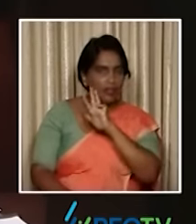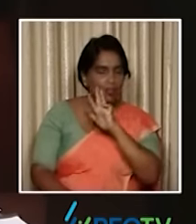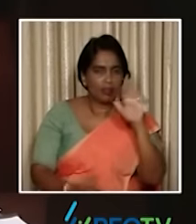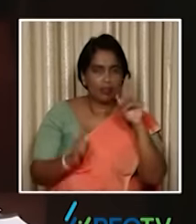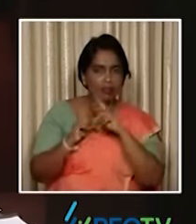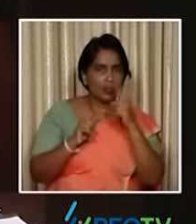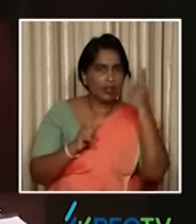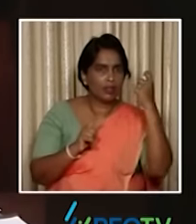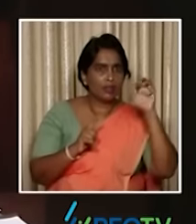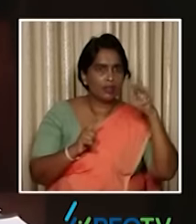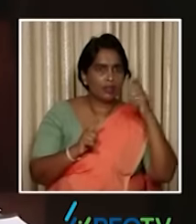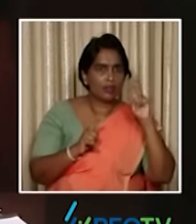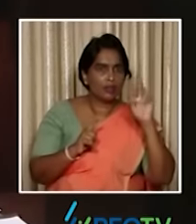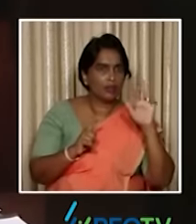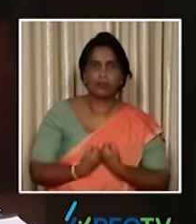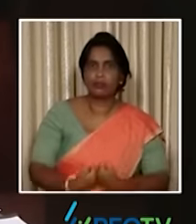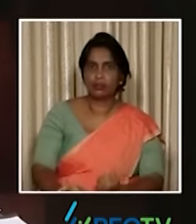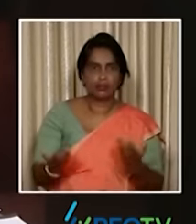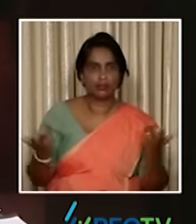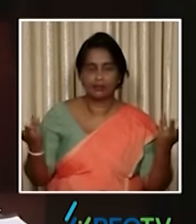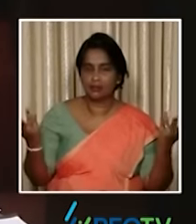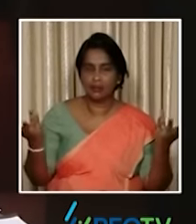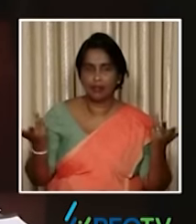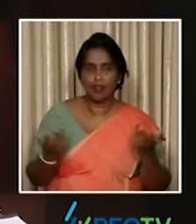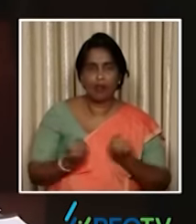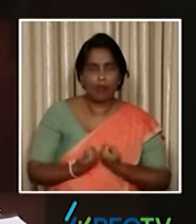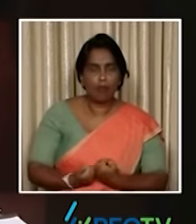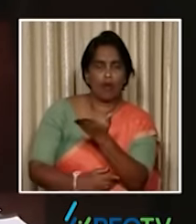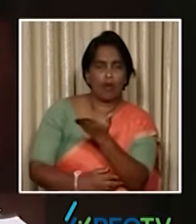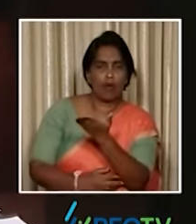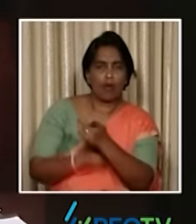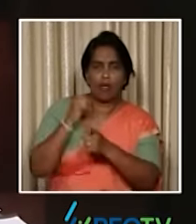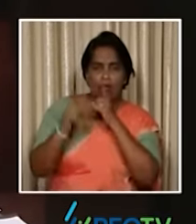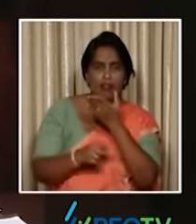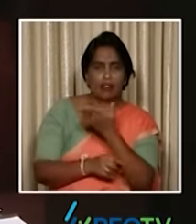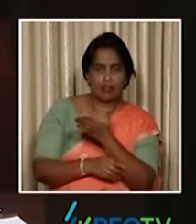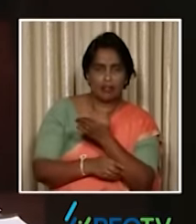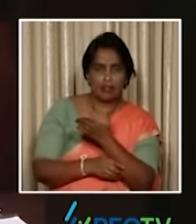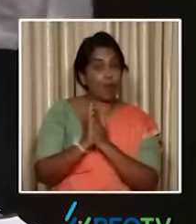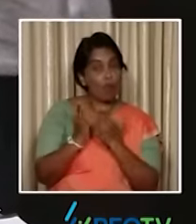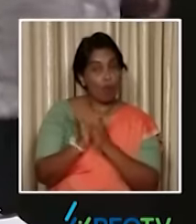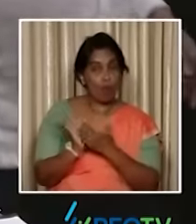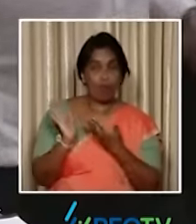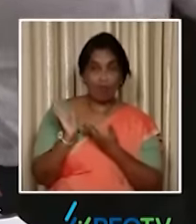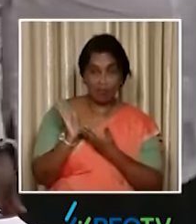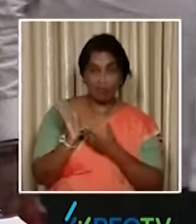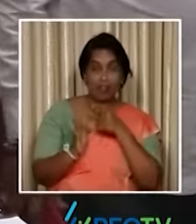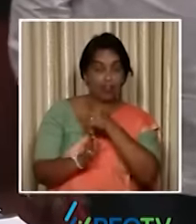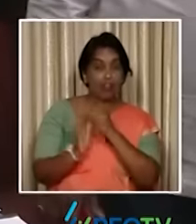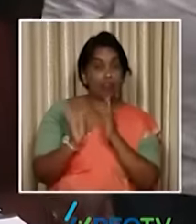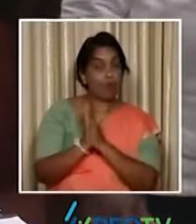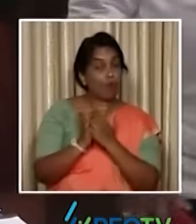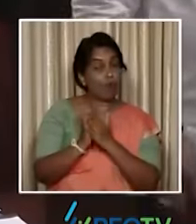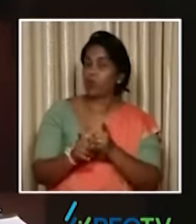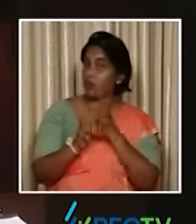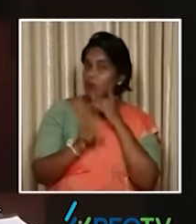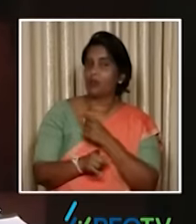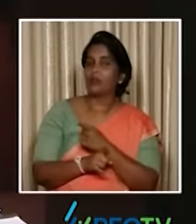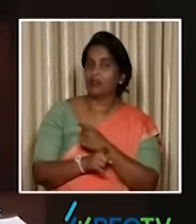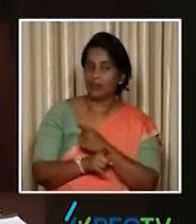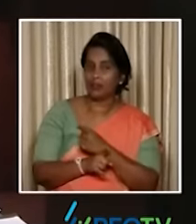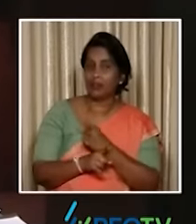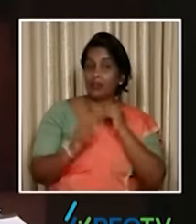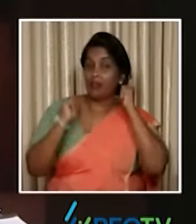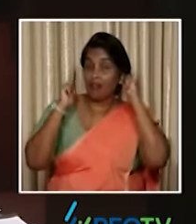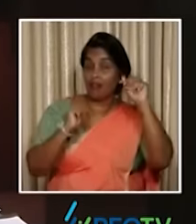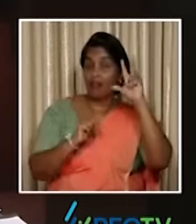ඉඳලා 1929 වෙනකම් මං ඉපදිලත් නැහැ. කොහොමද ඉපදින්න නැතුව අත් උස්සන්නේ? මෙයාට පිස්සු. මෙතුමාගේ පොතට අනුව තමයි